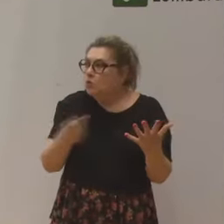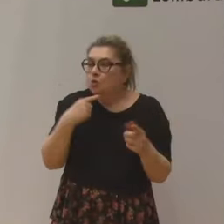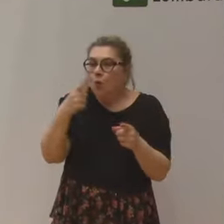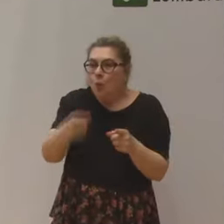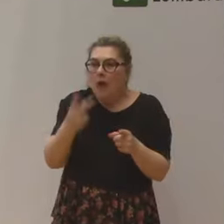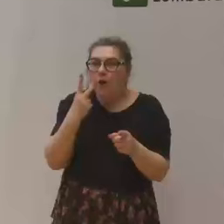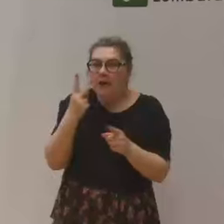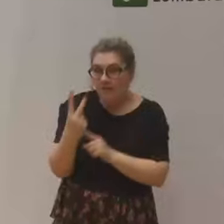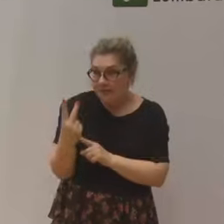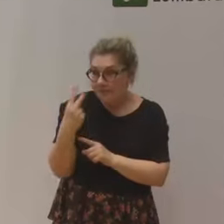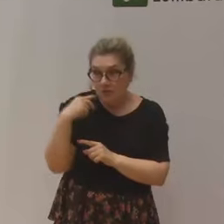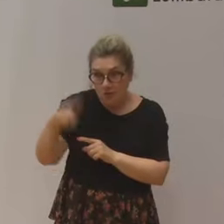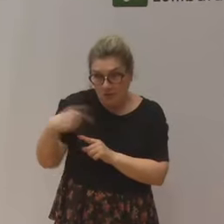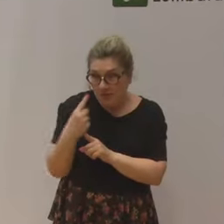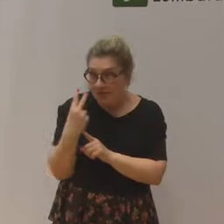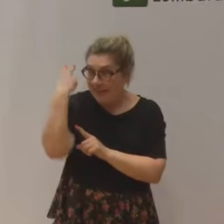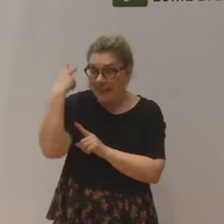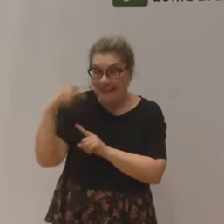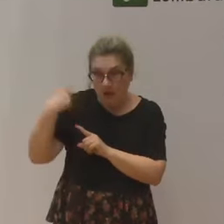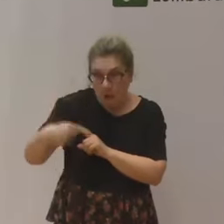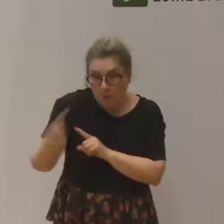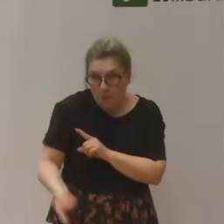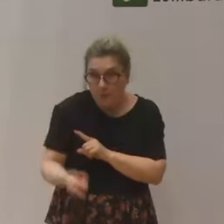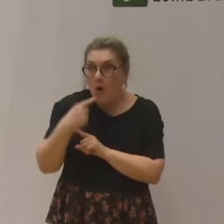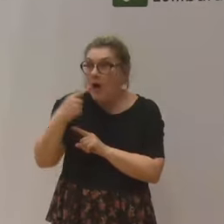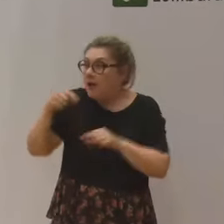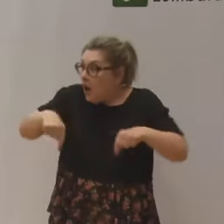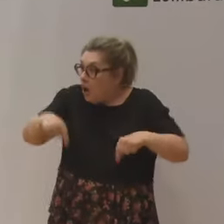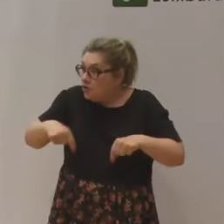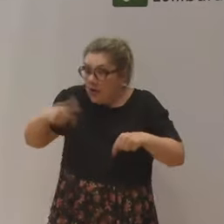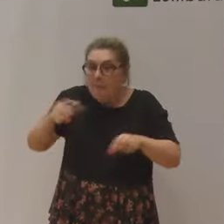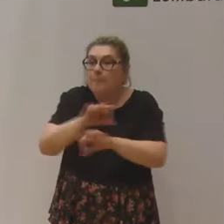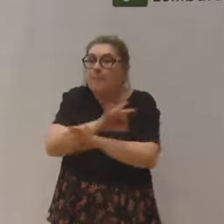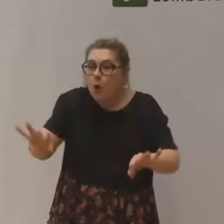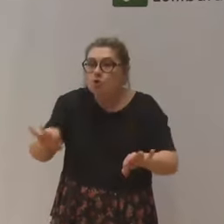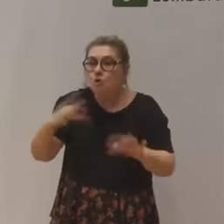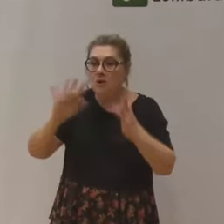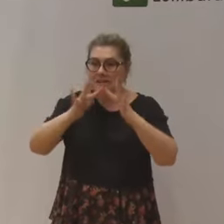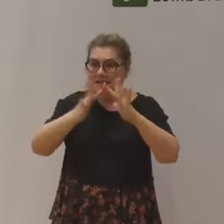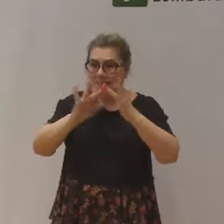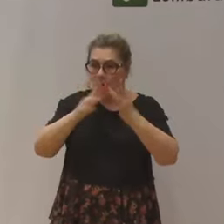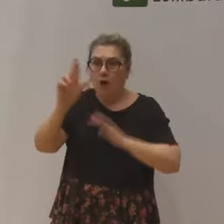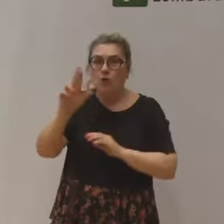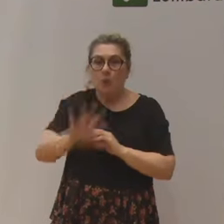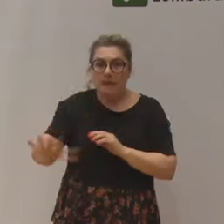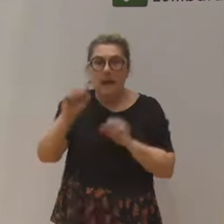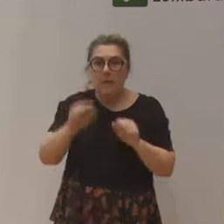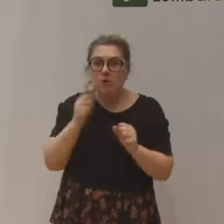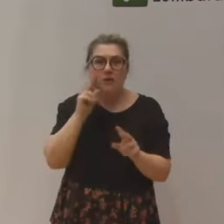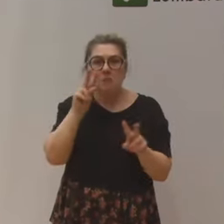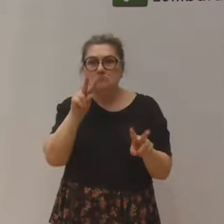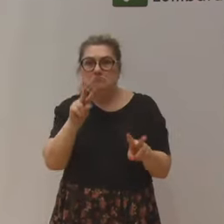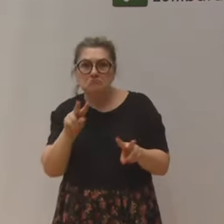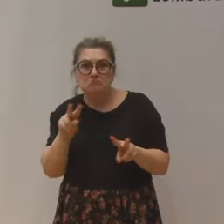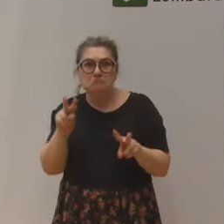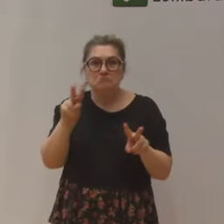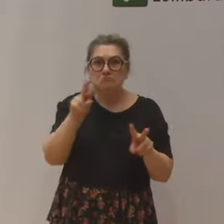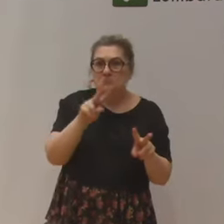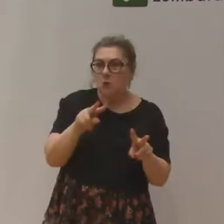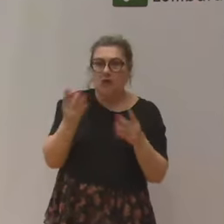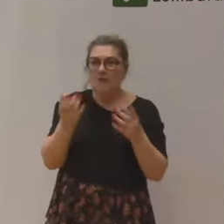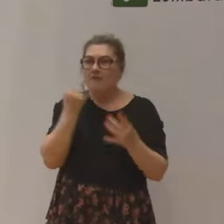voi vedrete oggi, credo sia già da oggi stesso disponibile sul sito di Regione, quindi con modalità assolutamente